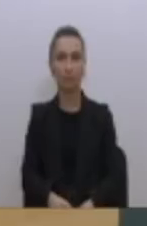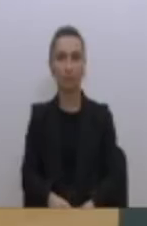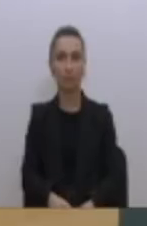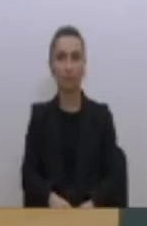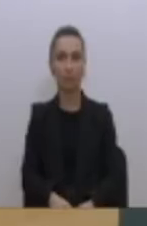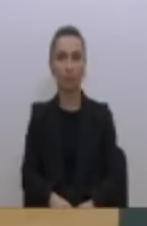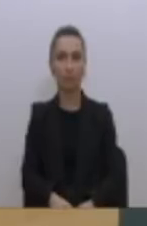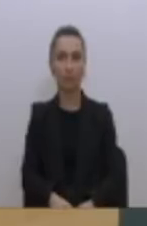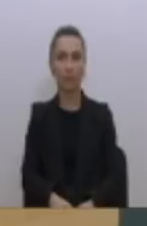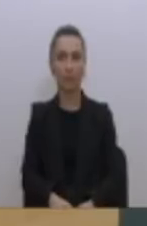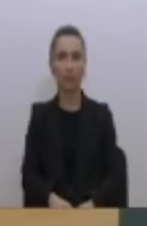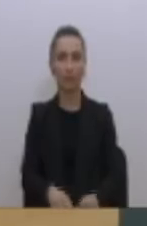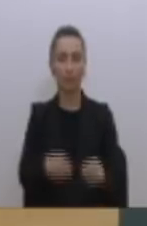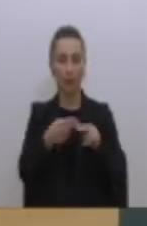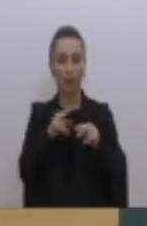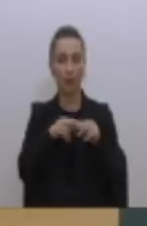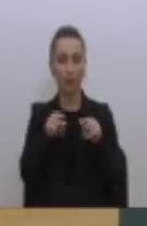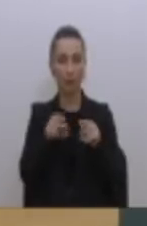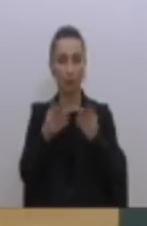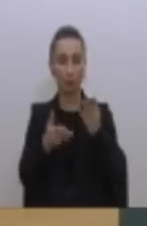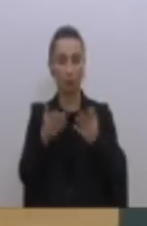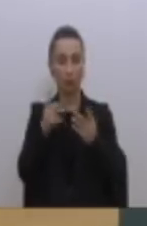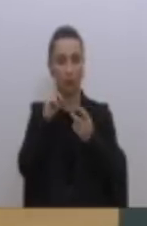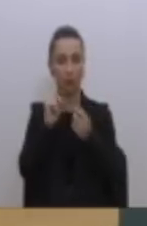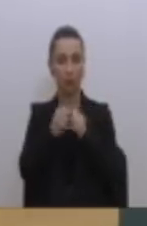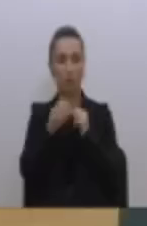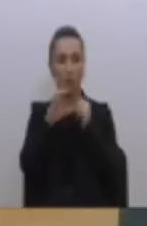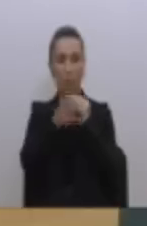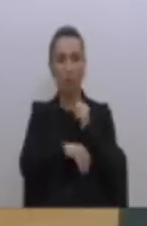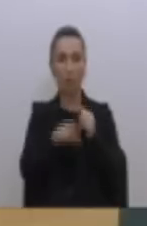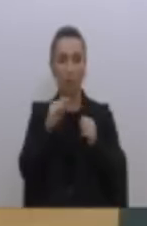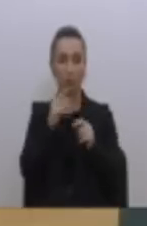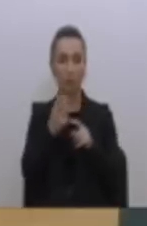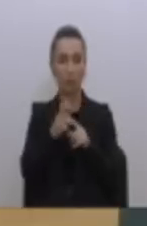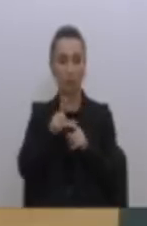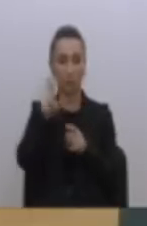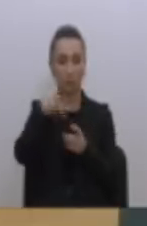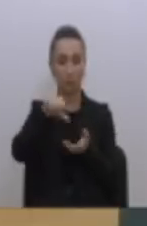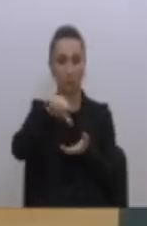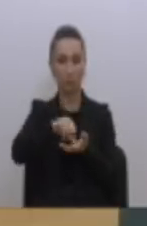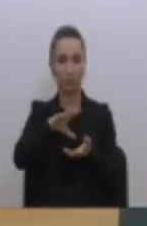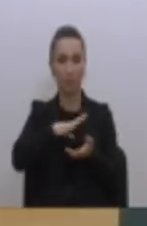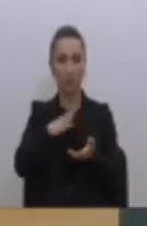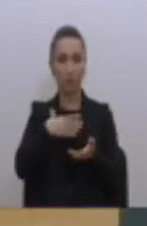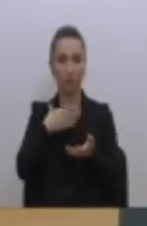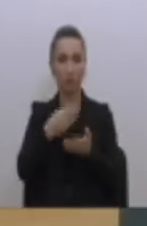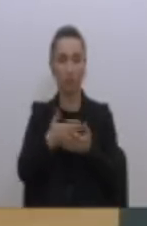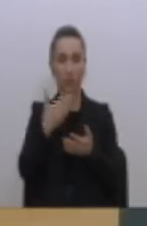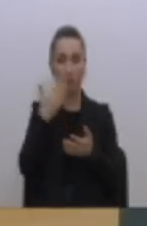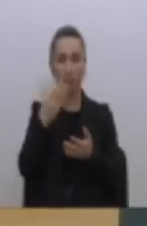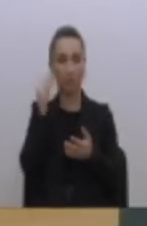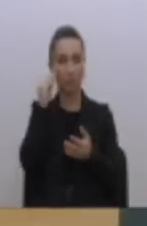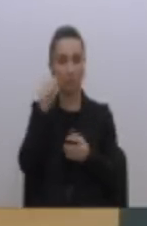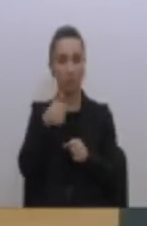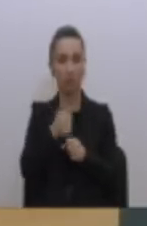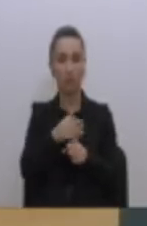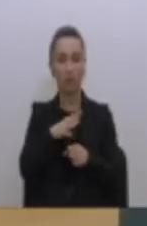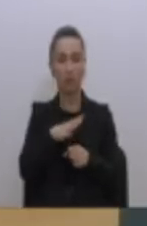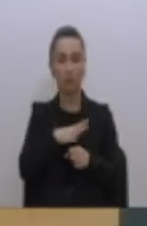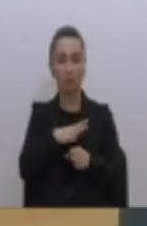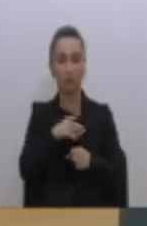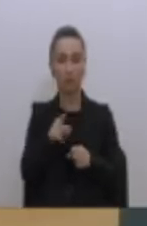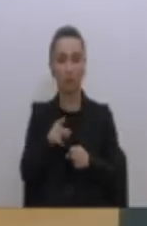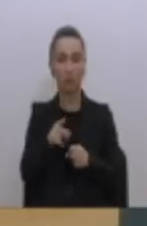ესე იგი, ამ ხედან თუ გახსოვთ, აი ბოლოს როცა თქვენ აქ ზანდებოდით, ჩემი გამოსვლის თავი შინაარსი მაშინ